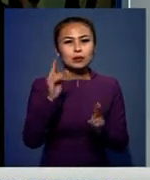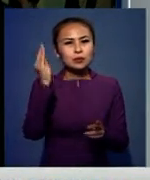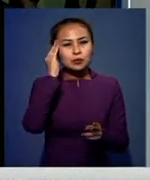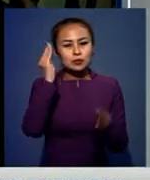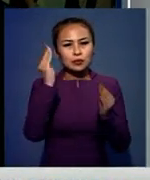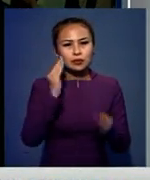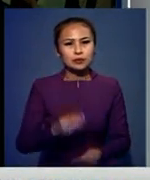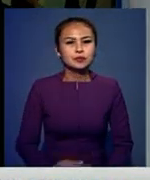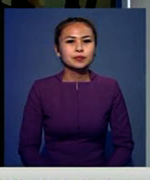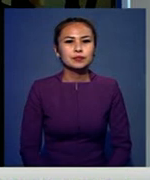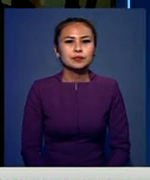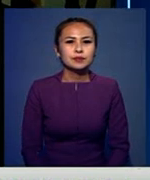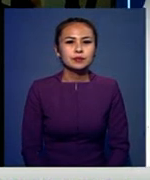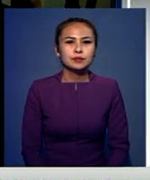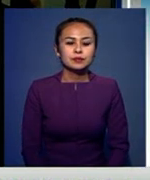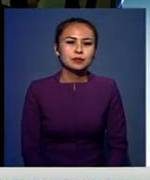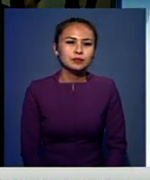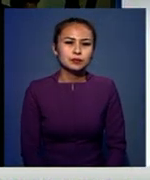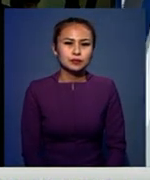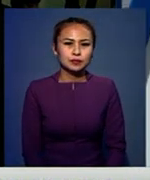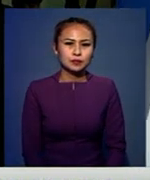қандай пікірде? Не дейді жалпы?